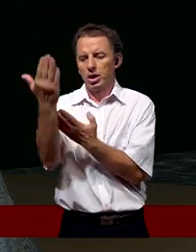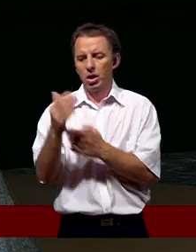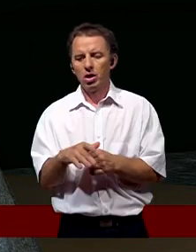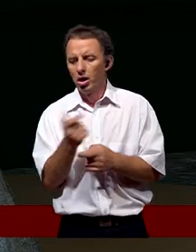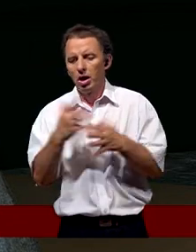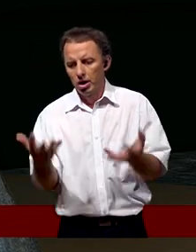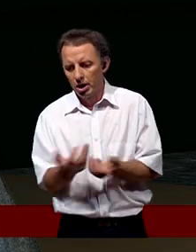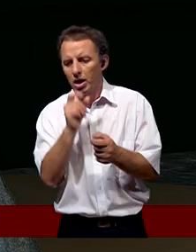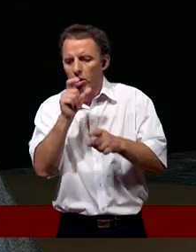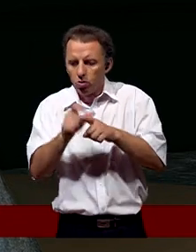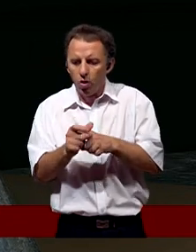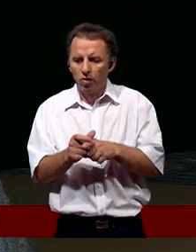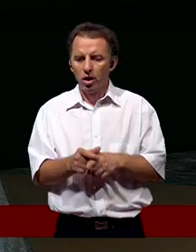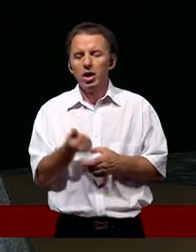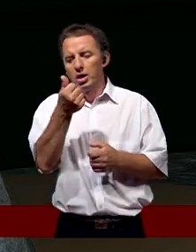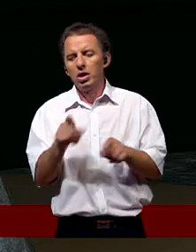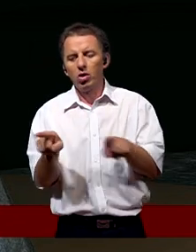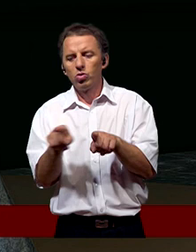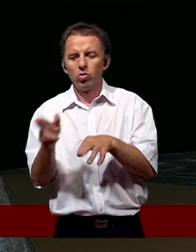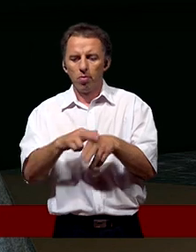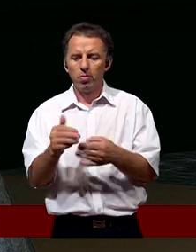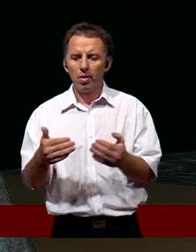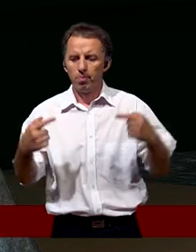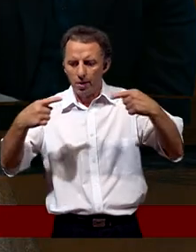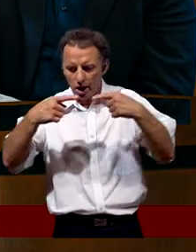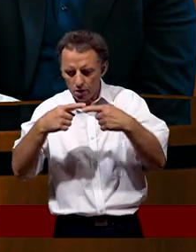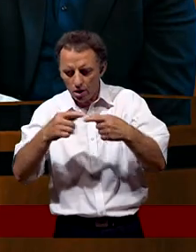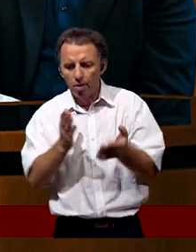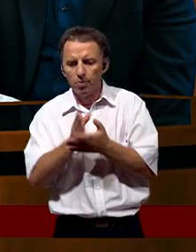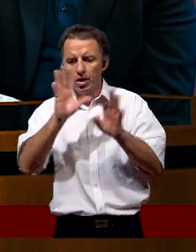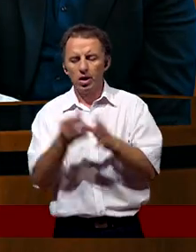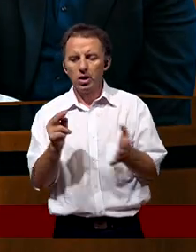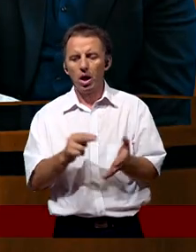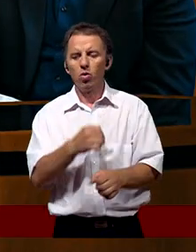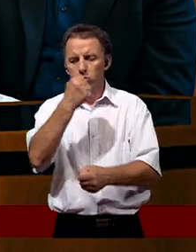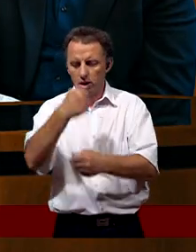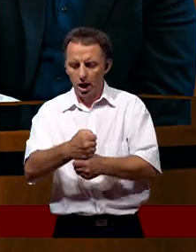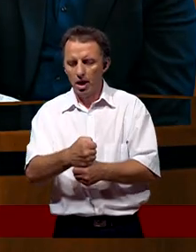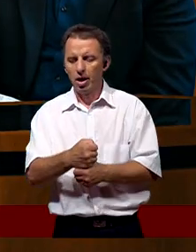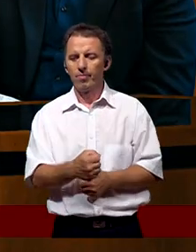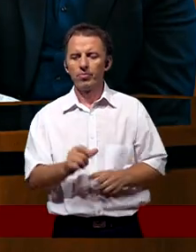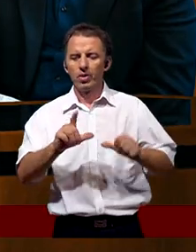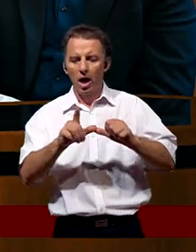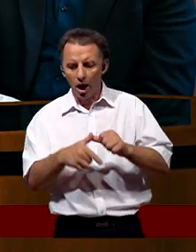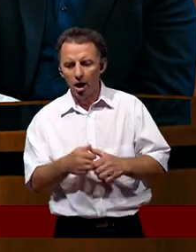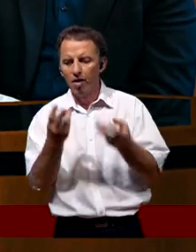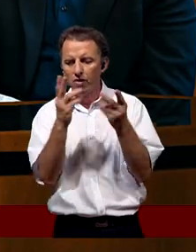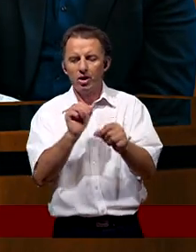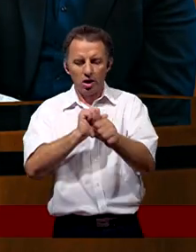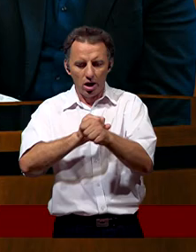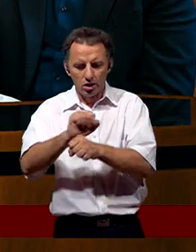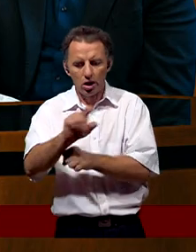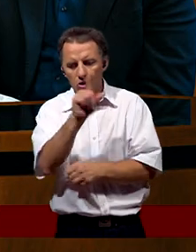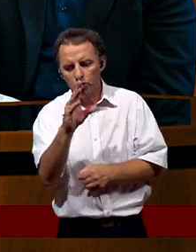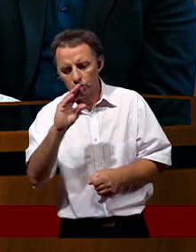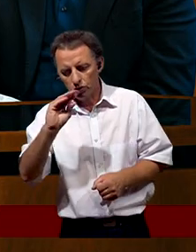nieprzystojnego. No tu już nie znalazłam słowa takiego, jednego, który bym pasował. I przede wszystkim nie ustaje. Ale ważne